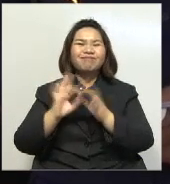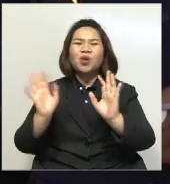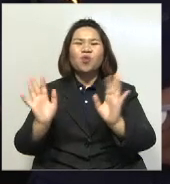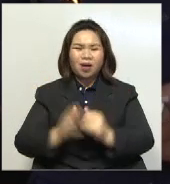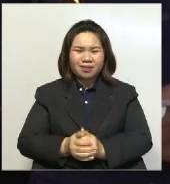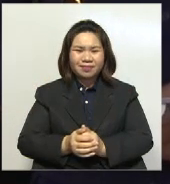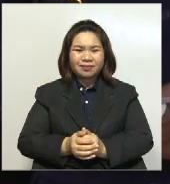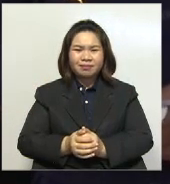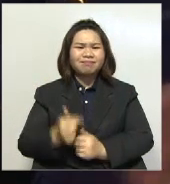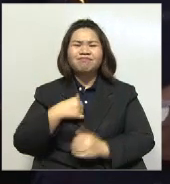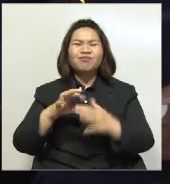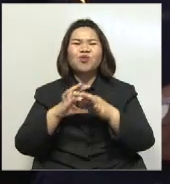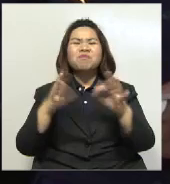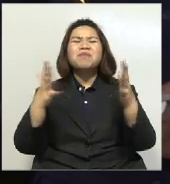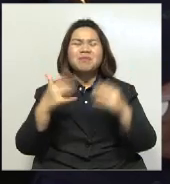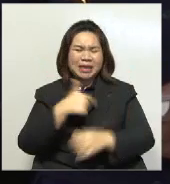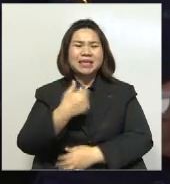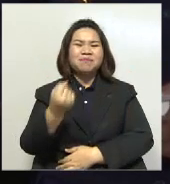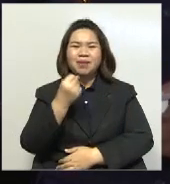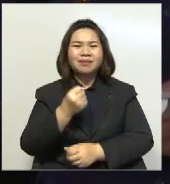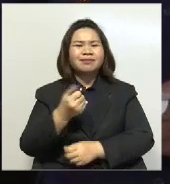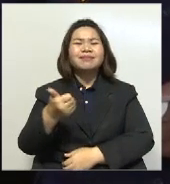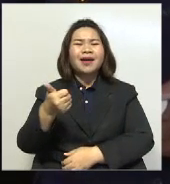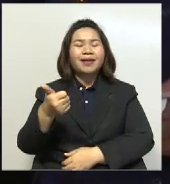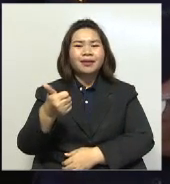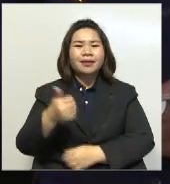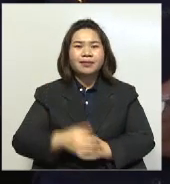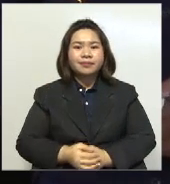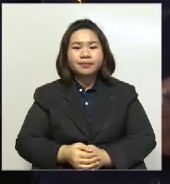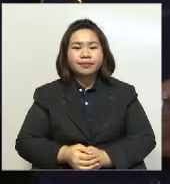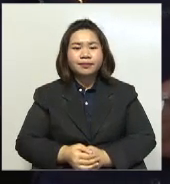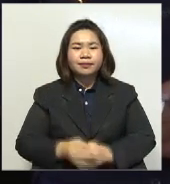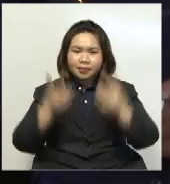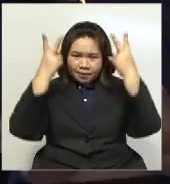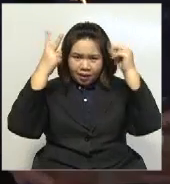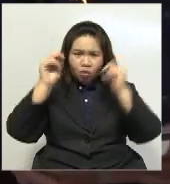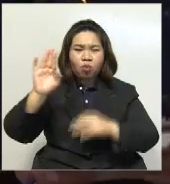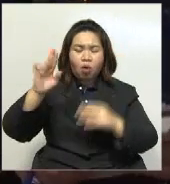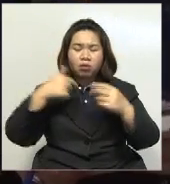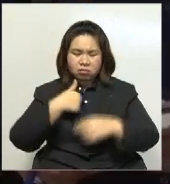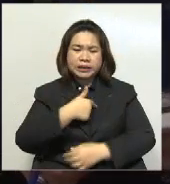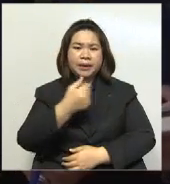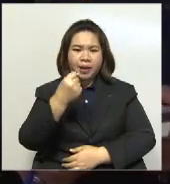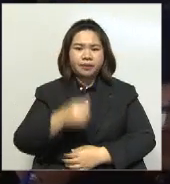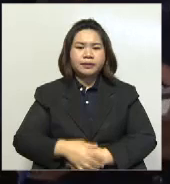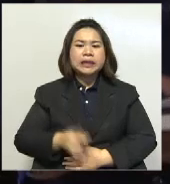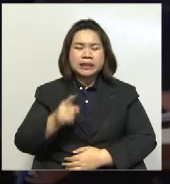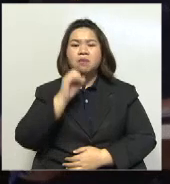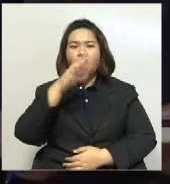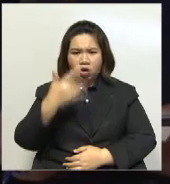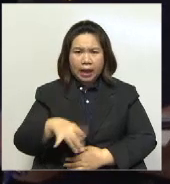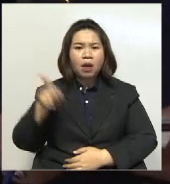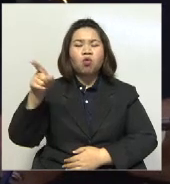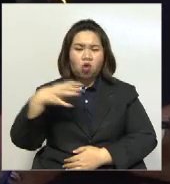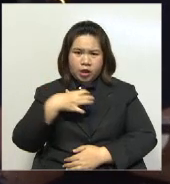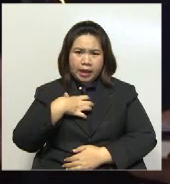ผมจะไปห่วงไงมันใจในตัวนายกก็บอกแล้วว่านายกมีอะไรให้ใช้ผ